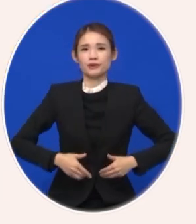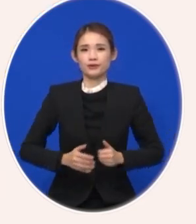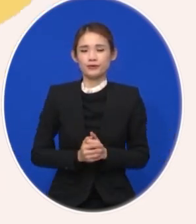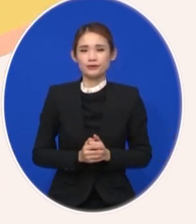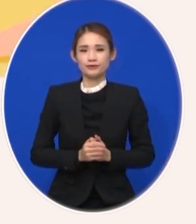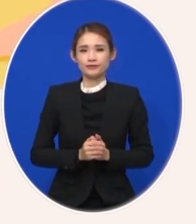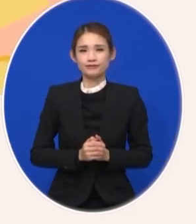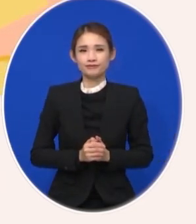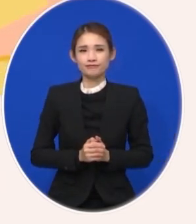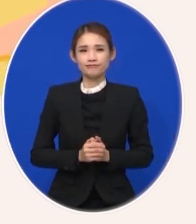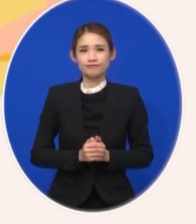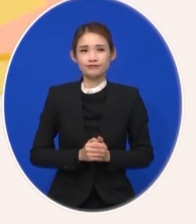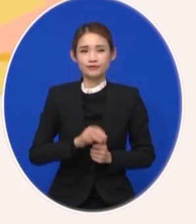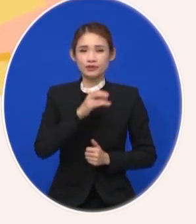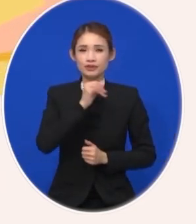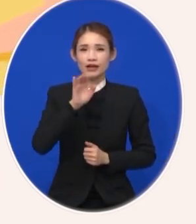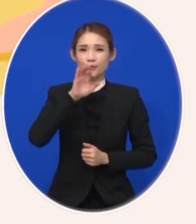필요합니다.